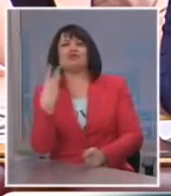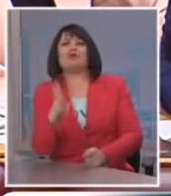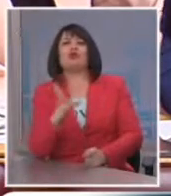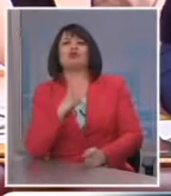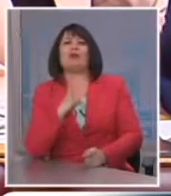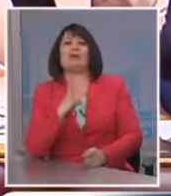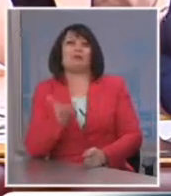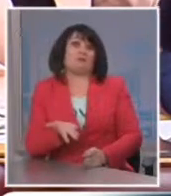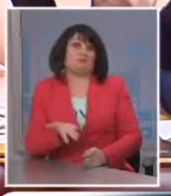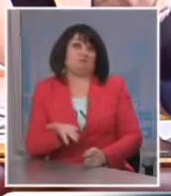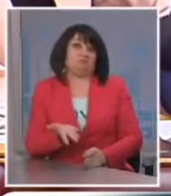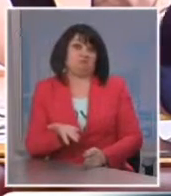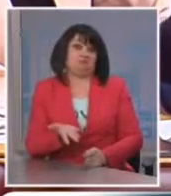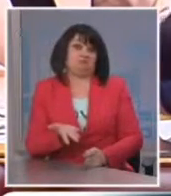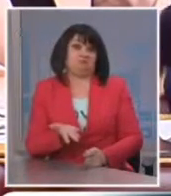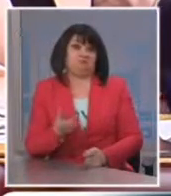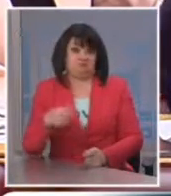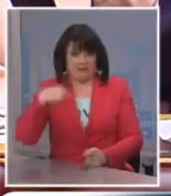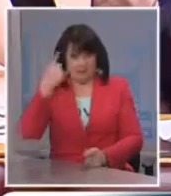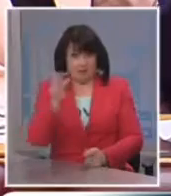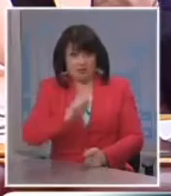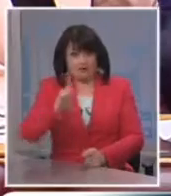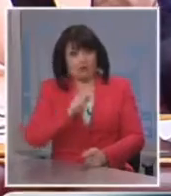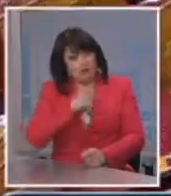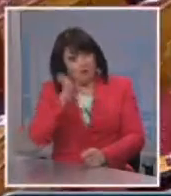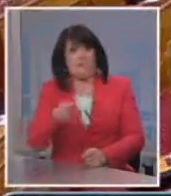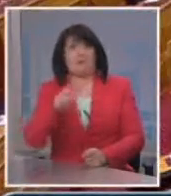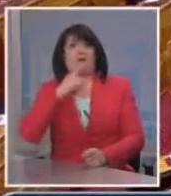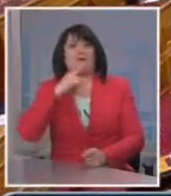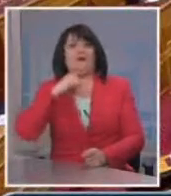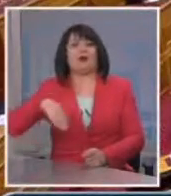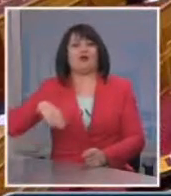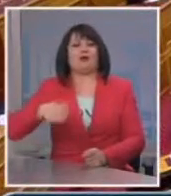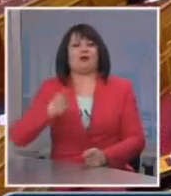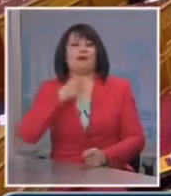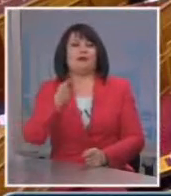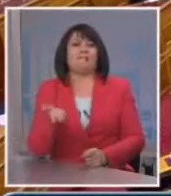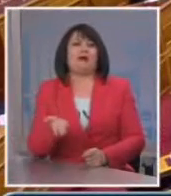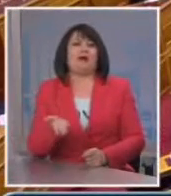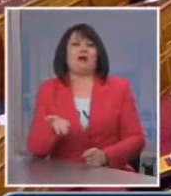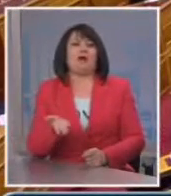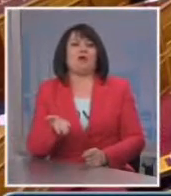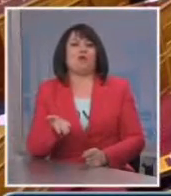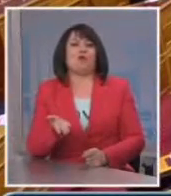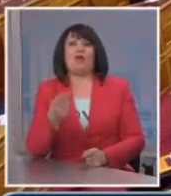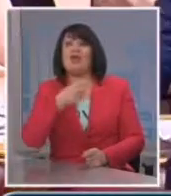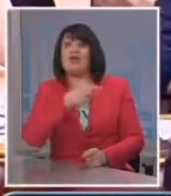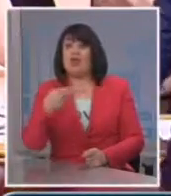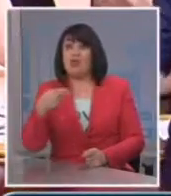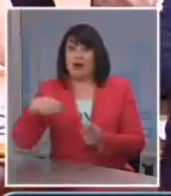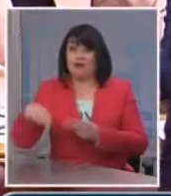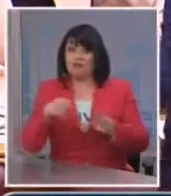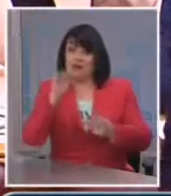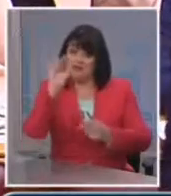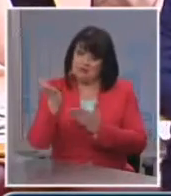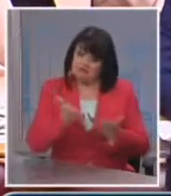ανθρώπους. Θα γίνει το ερχόμενο Σαββατοκύριακο, αν δεν είναι υποχρεώσεις εδώ. Ο κύριος Θεοδωράκης είναι